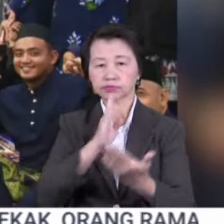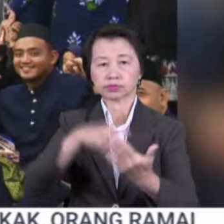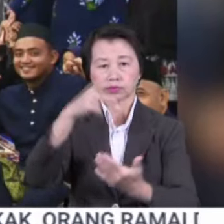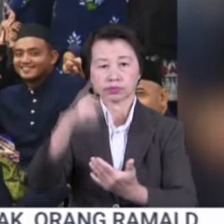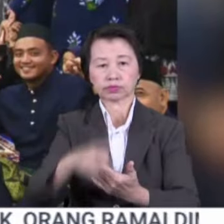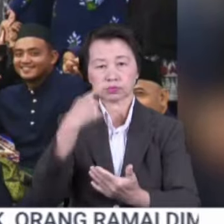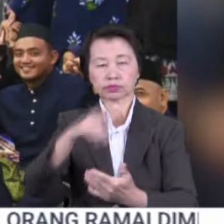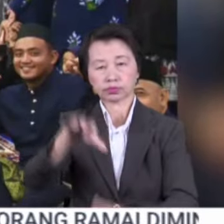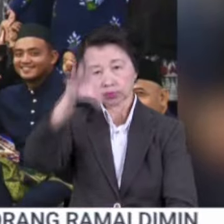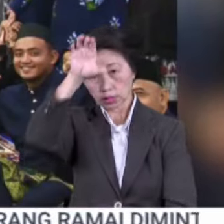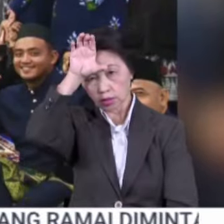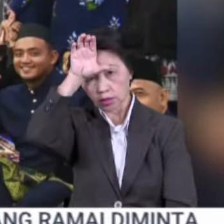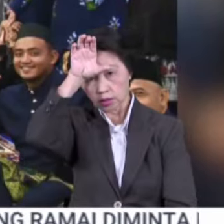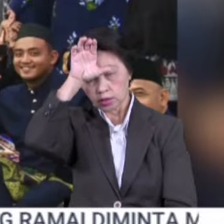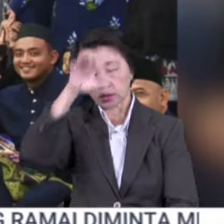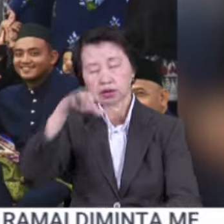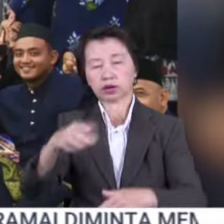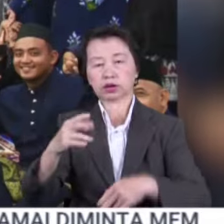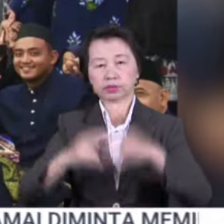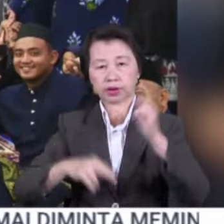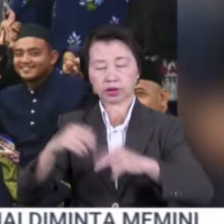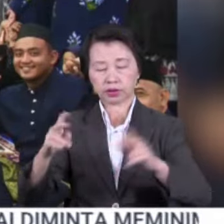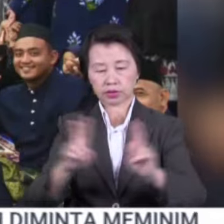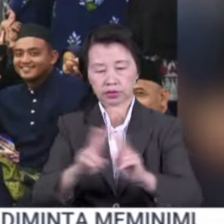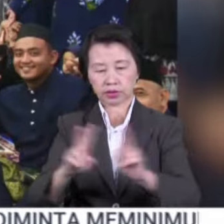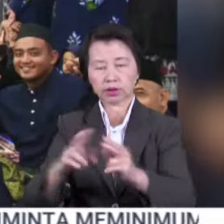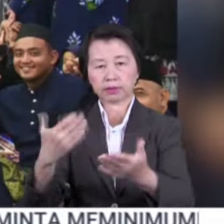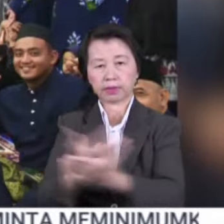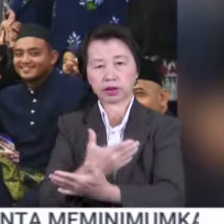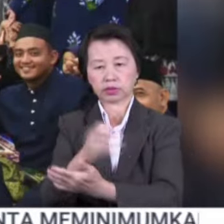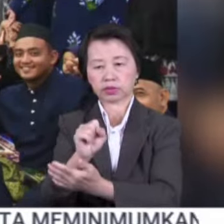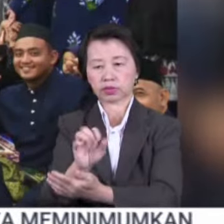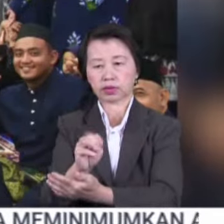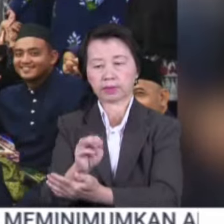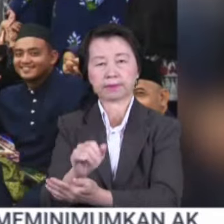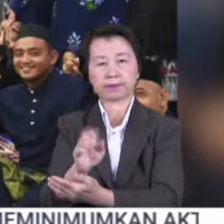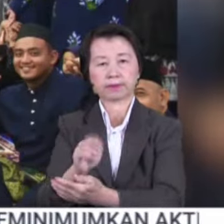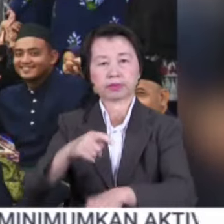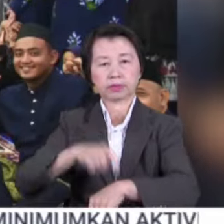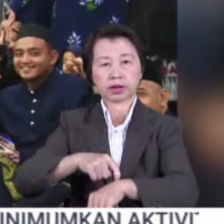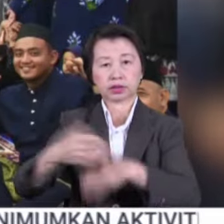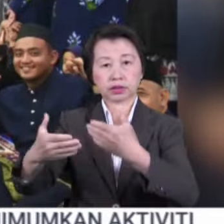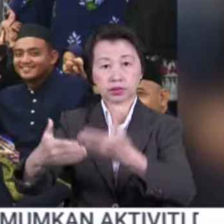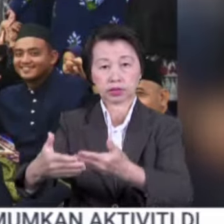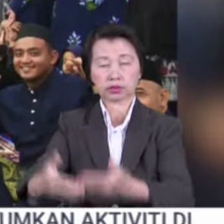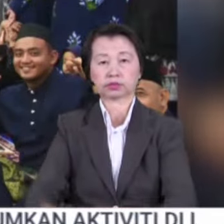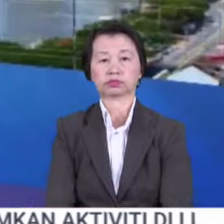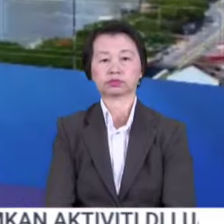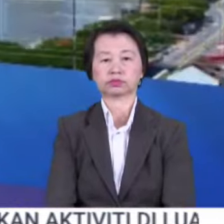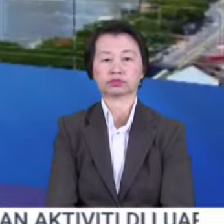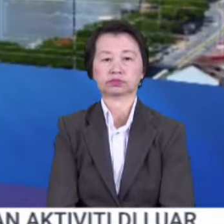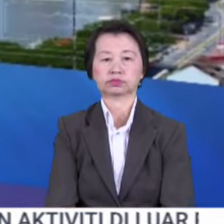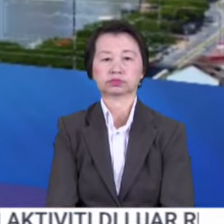gelanggang sepak takraw akan dibina di kawasan Kampung Tanah Baru sembau dalam jangka masa terdekat